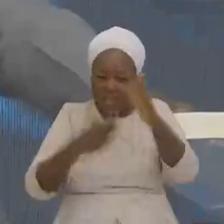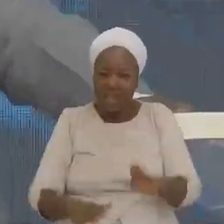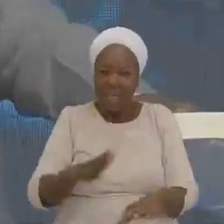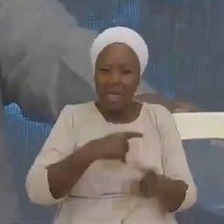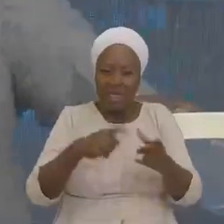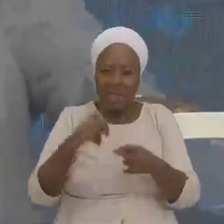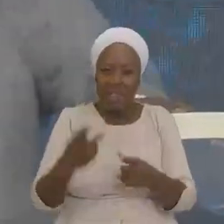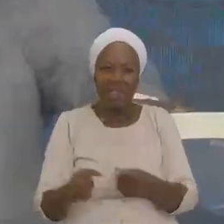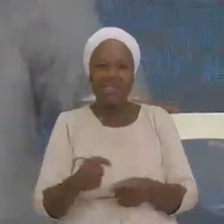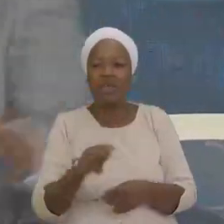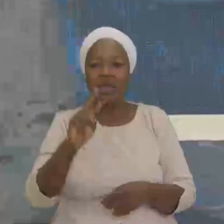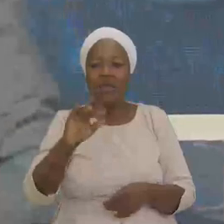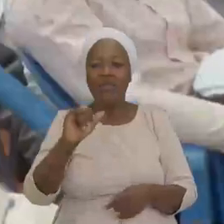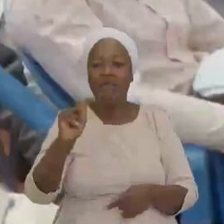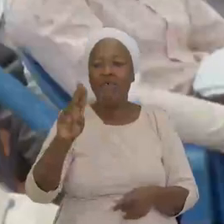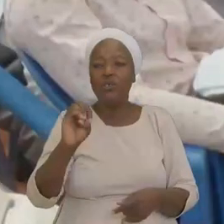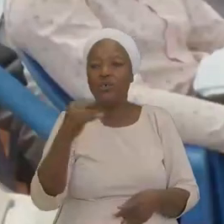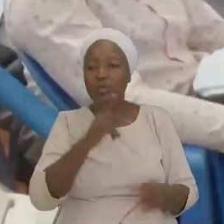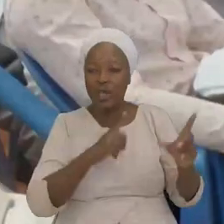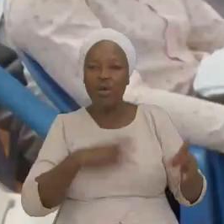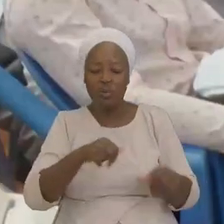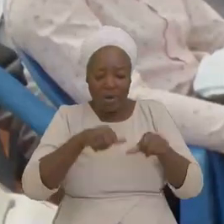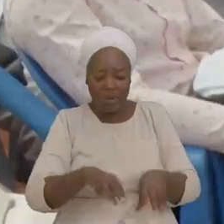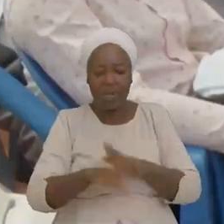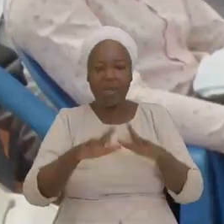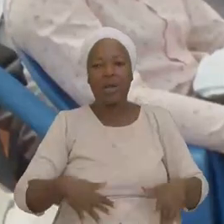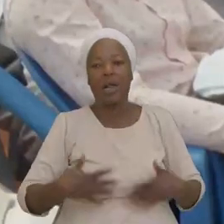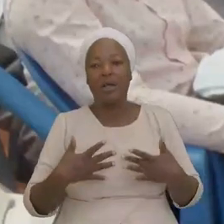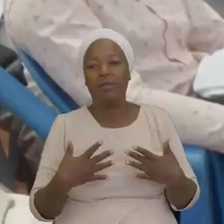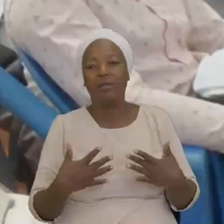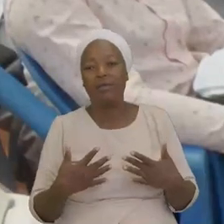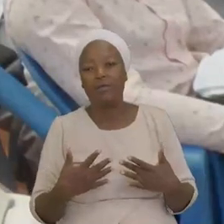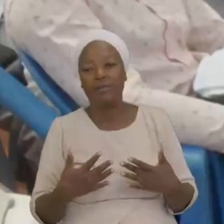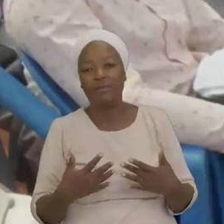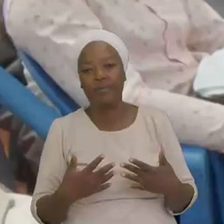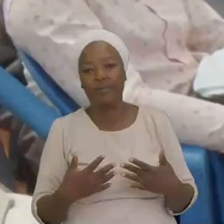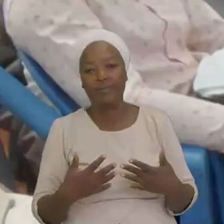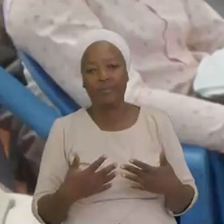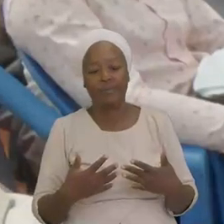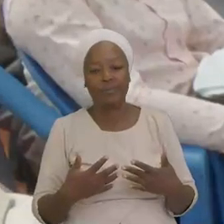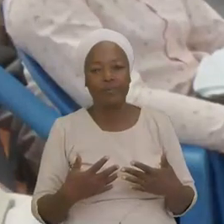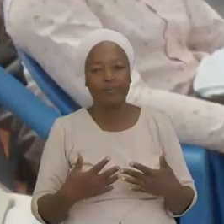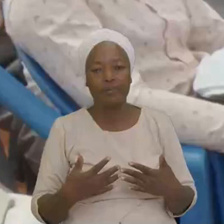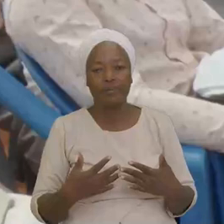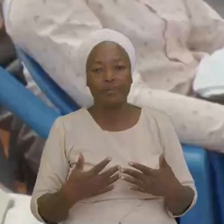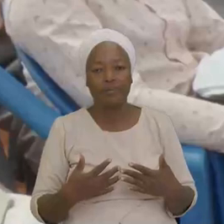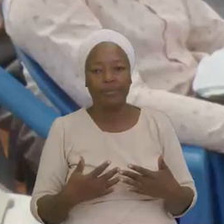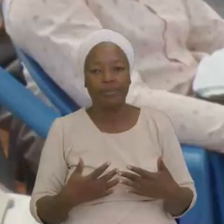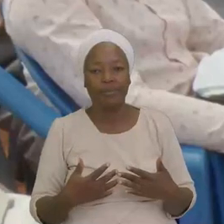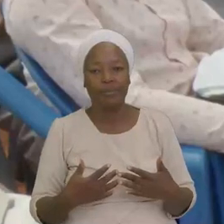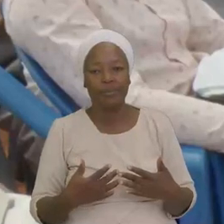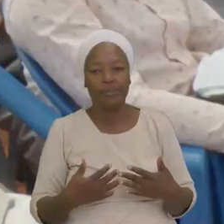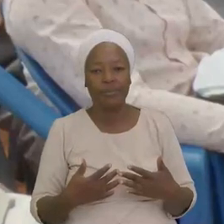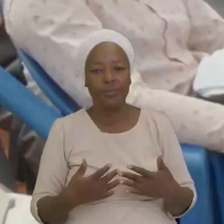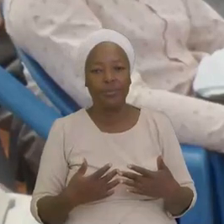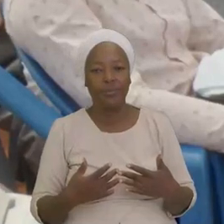compétissait avec Jean est mort. Et les vertus du Seigneur qui étaient cachées en toi pourront maintenant